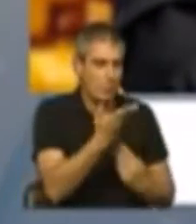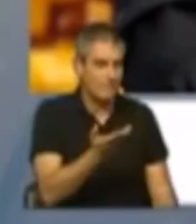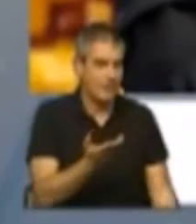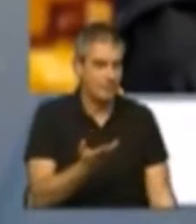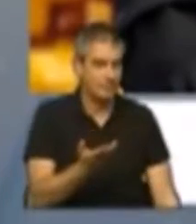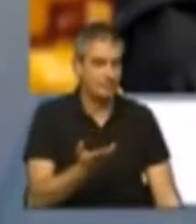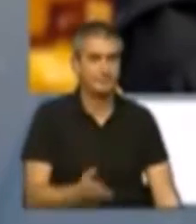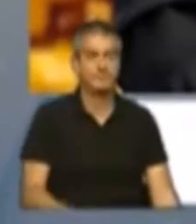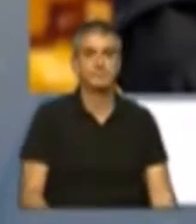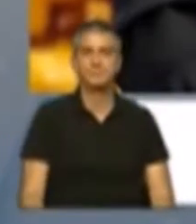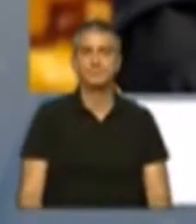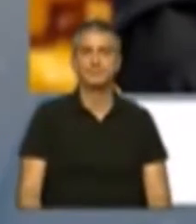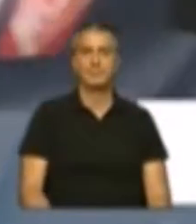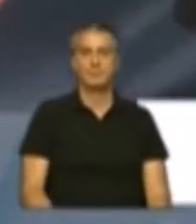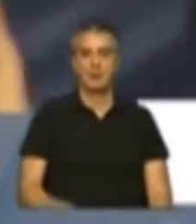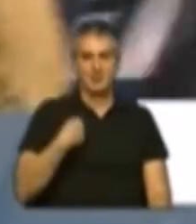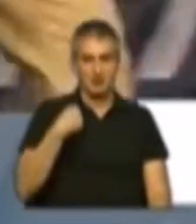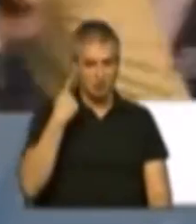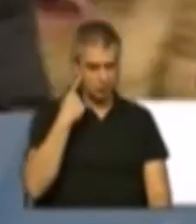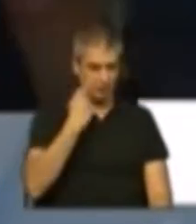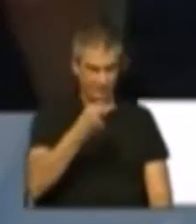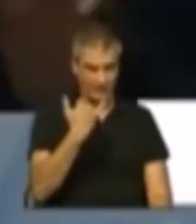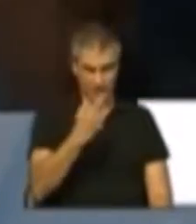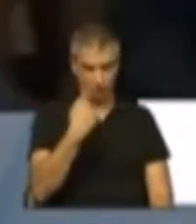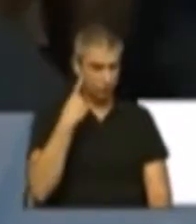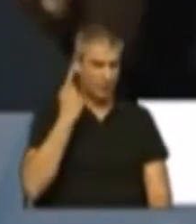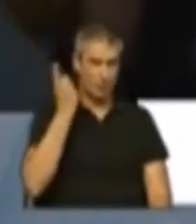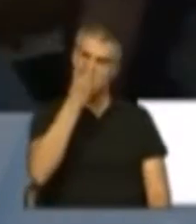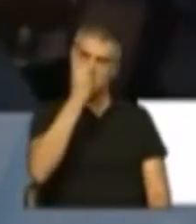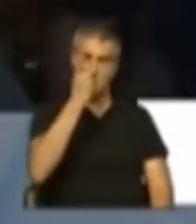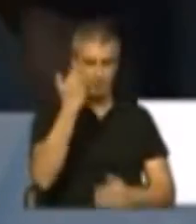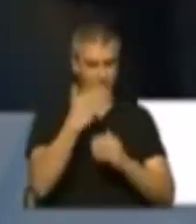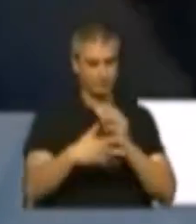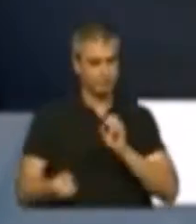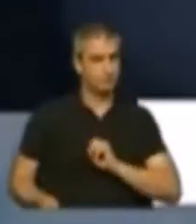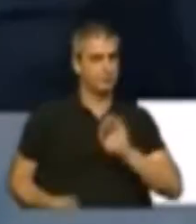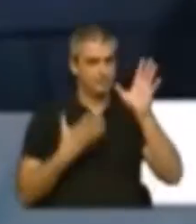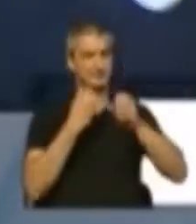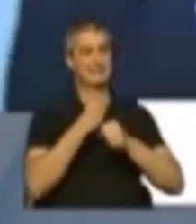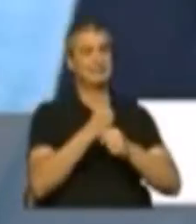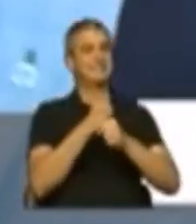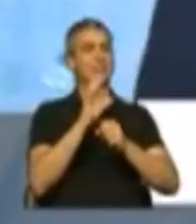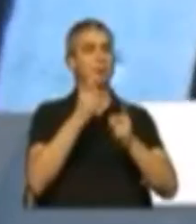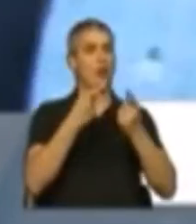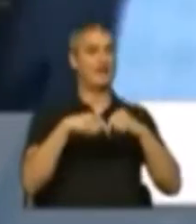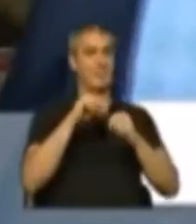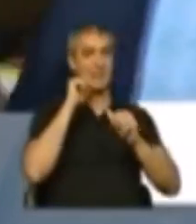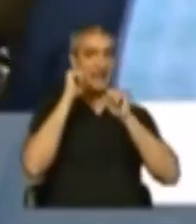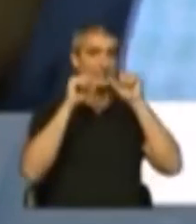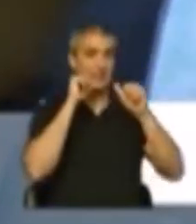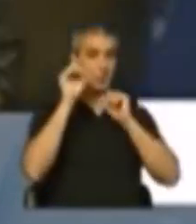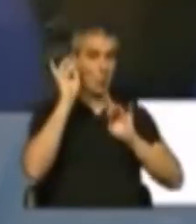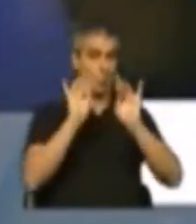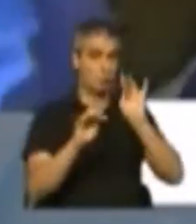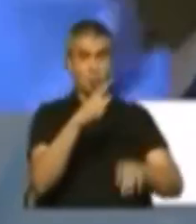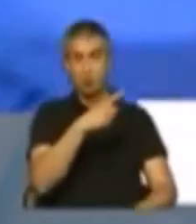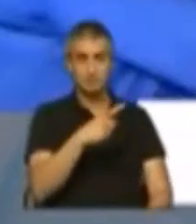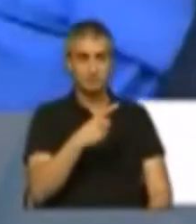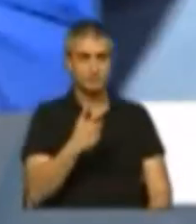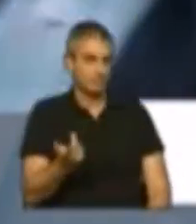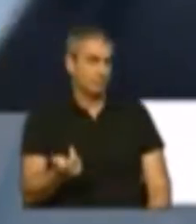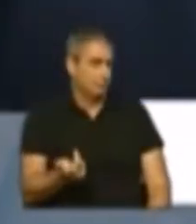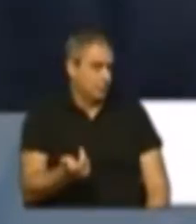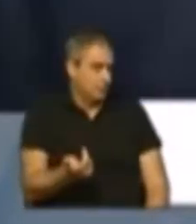האלה. אני חושבת שהאיומים ששמענו בסוף הוועידה לסלק צירי ועידה שצעקו בוז, הם